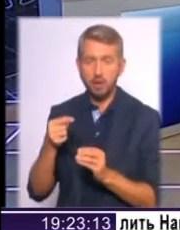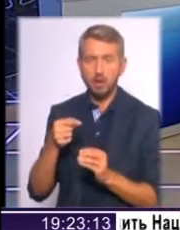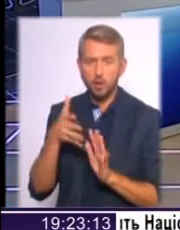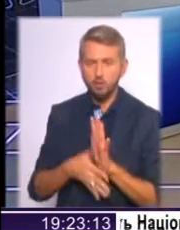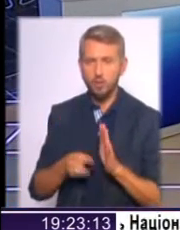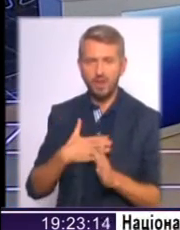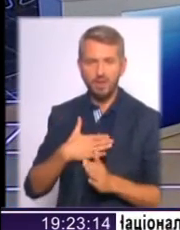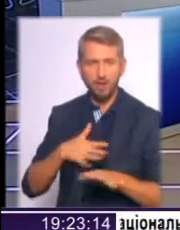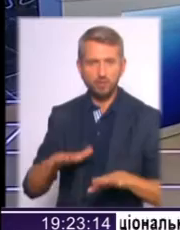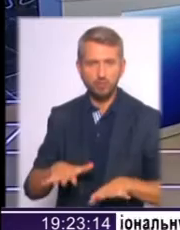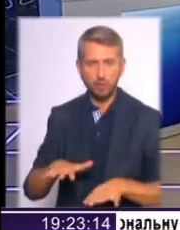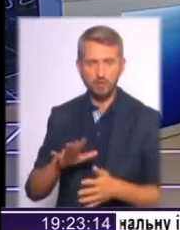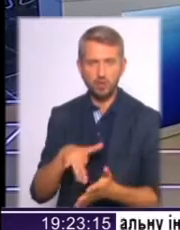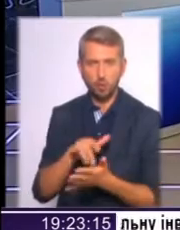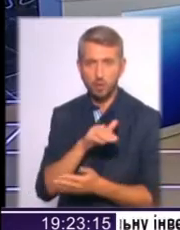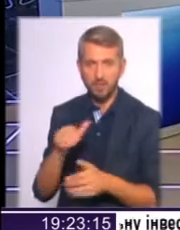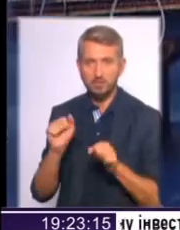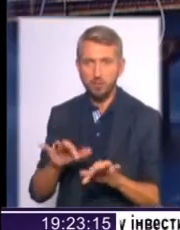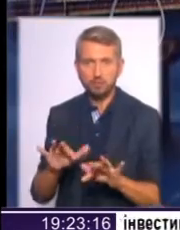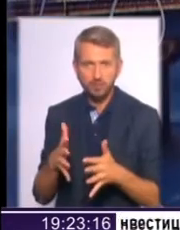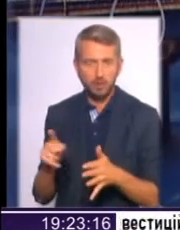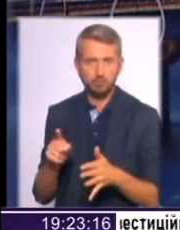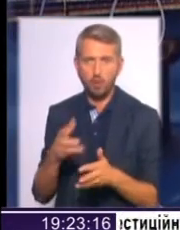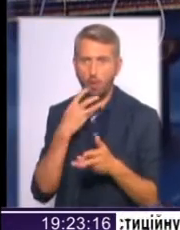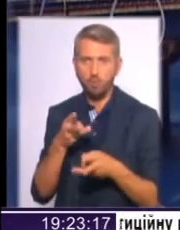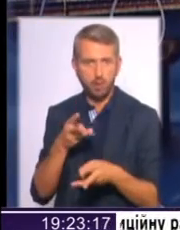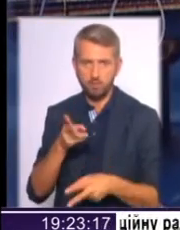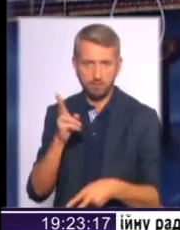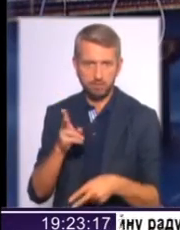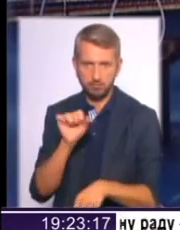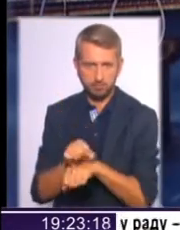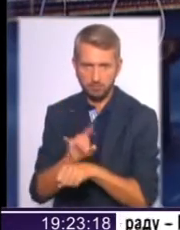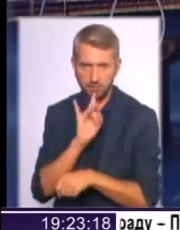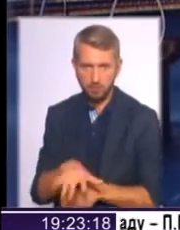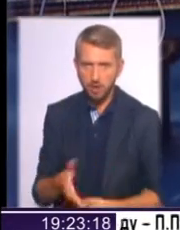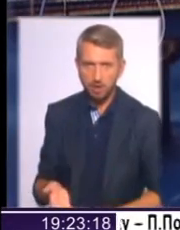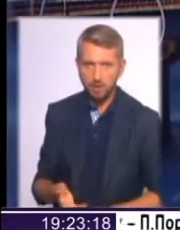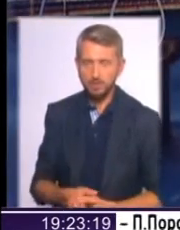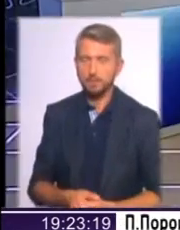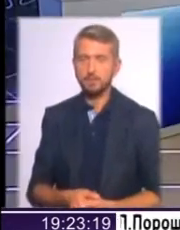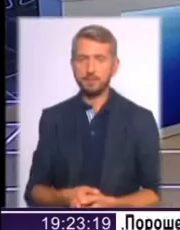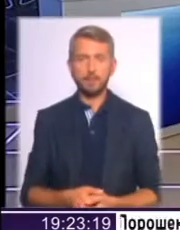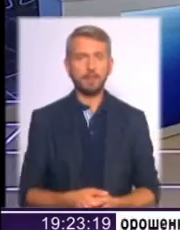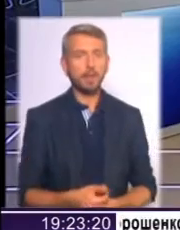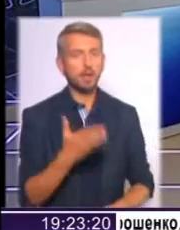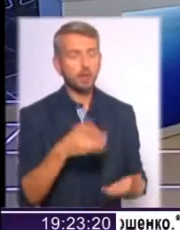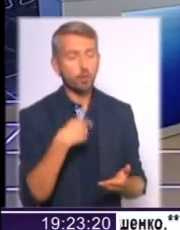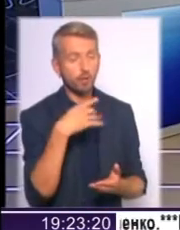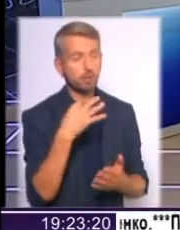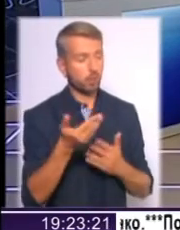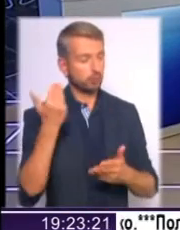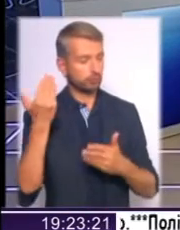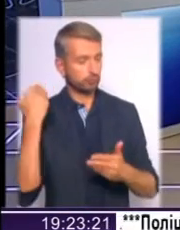просто не відбутися опалювальний сезон. А отам розуміють важливість ситуації? Прошу, будь ласка. Ну, якщо про ретроспективу,